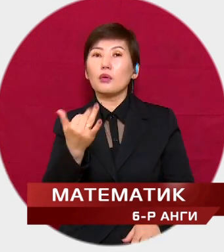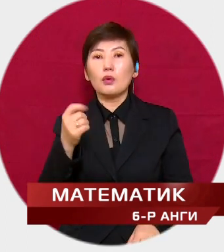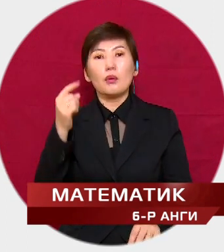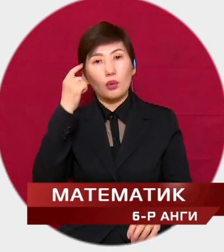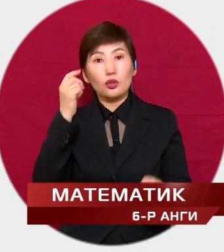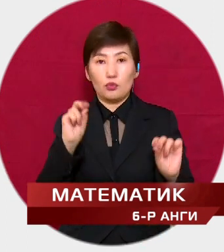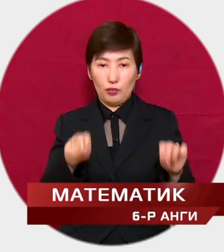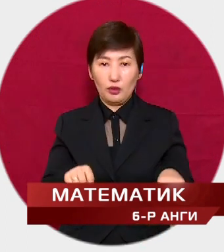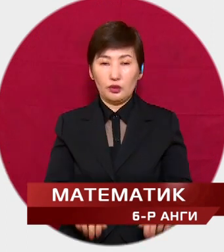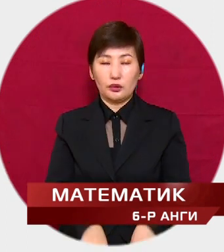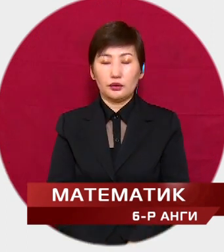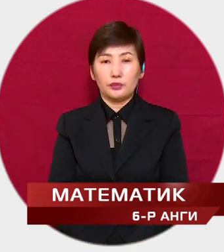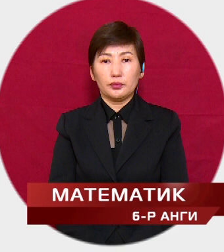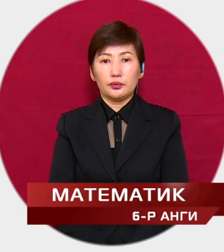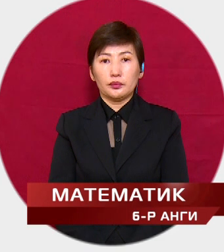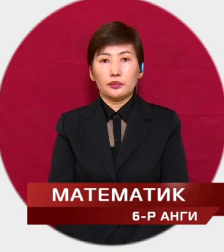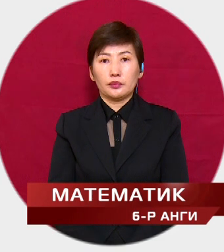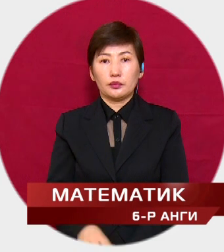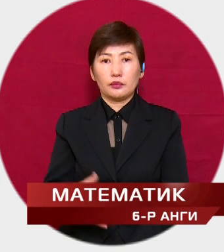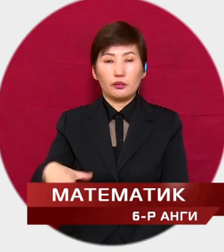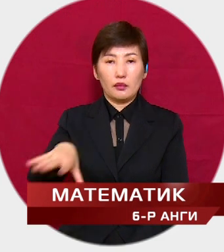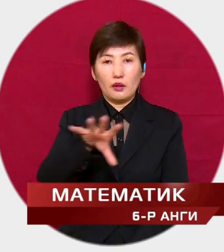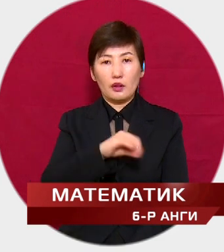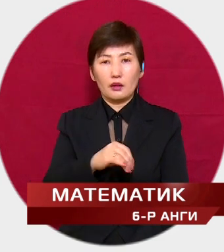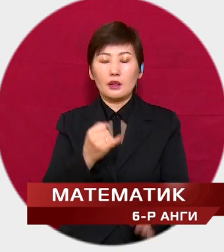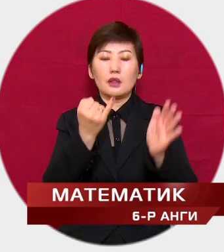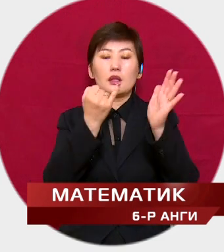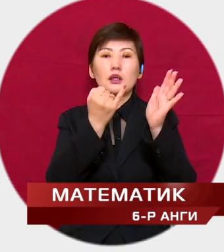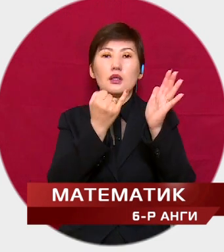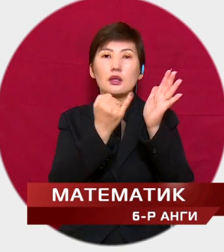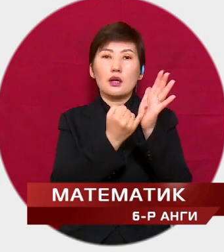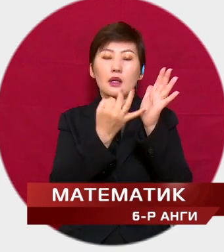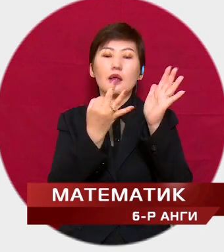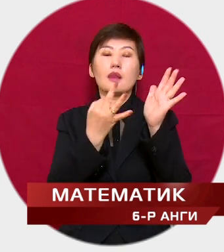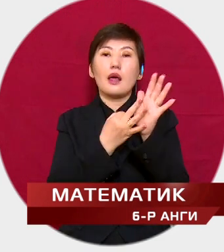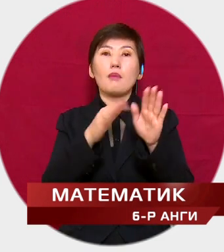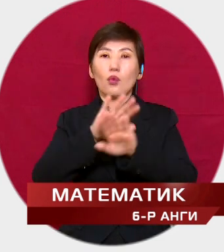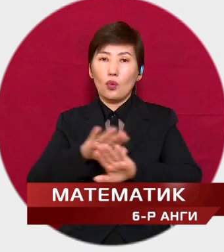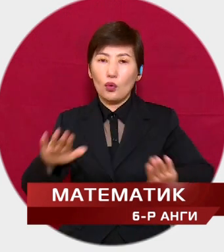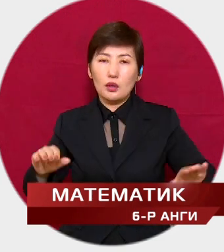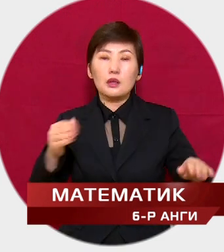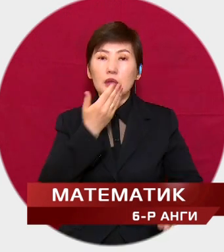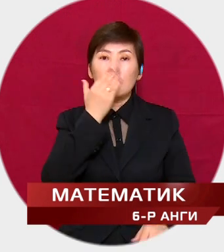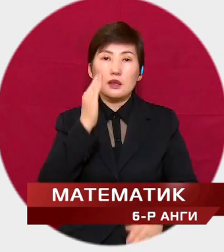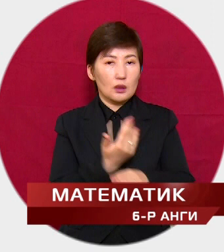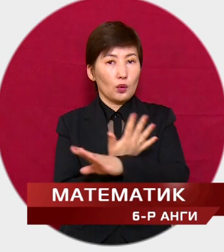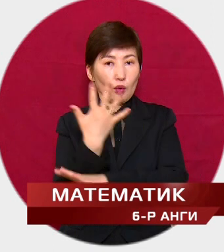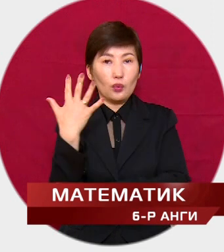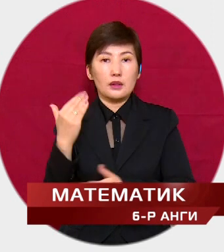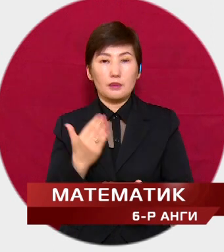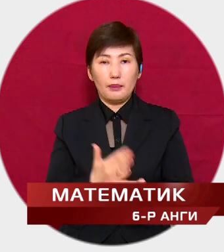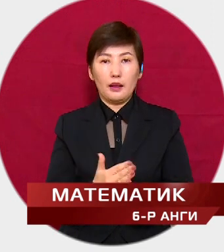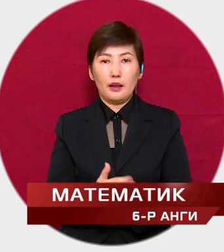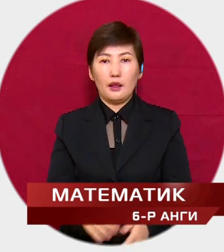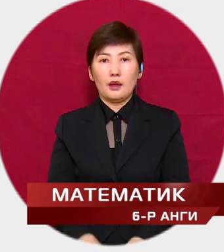ойлгож байгаа. За ингэхээр нийт 68 хүүхэд бол цэцэг тарьсан юм байна. За одоо бүгдээрээ нийт